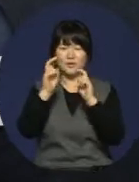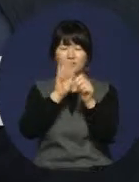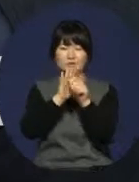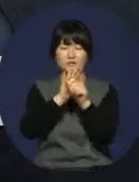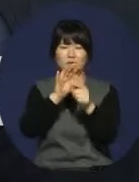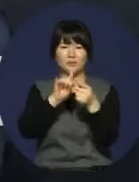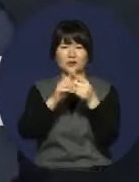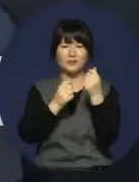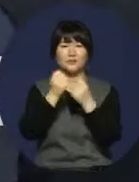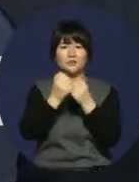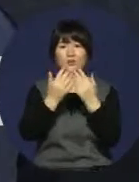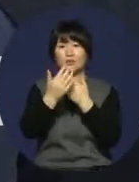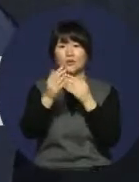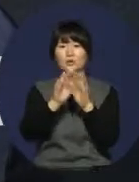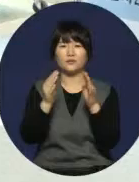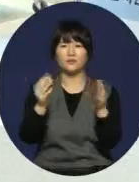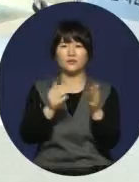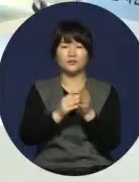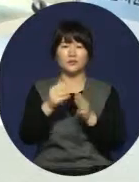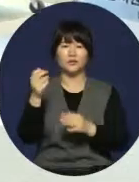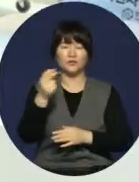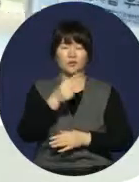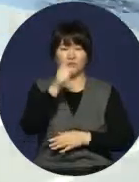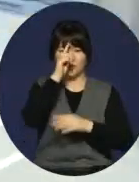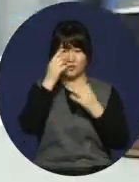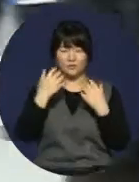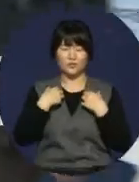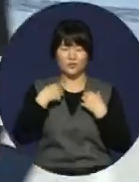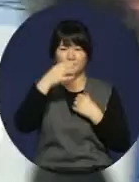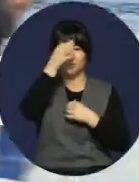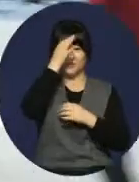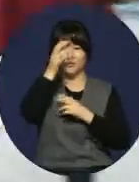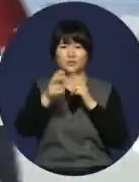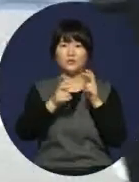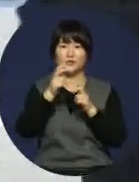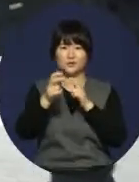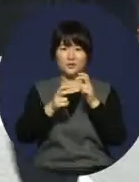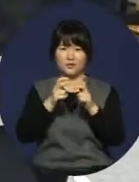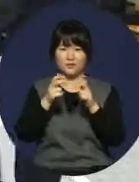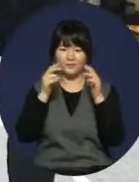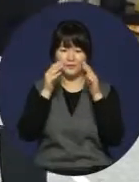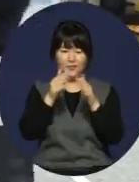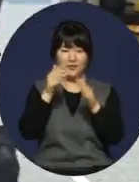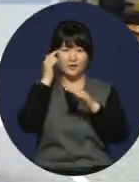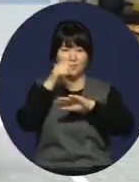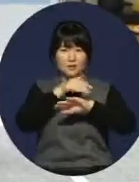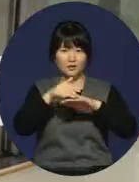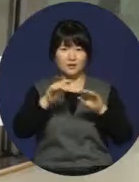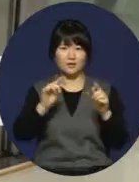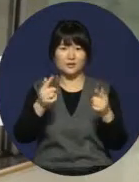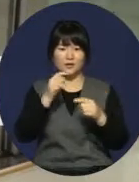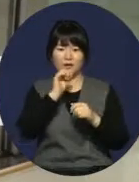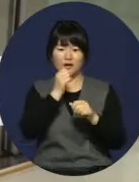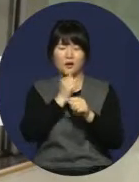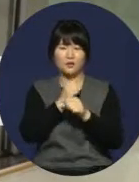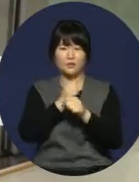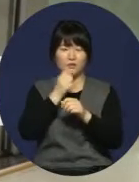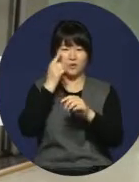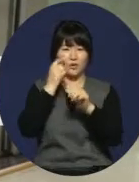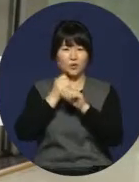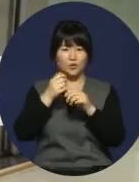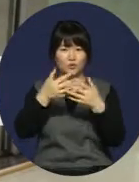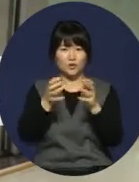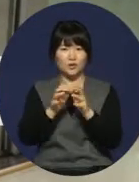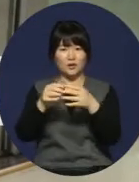대한 설명회도 마련됐습니다. 또한 정부의 기술사업화 정책 방향 및 계획에 대한 안내와 함께